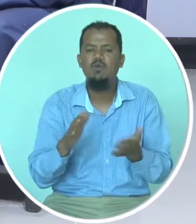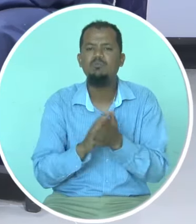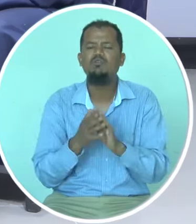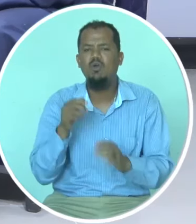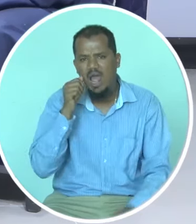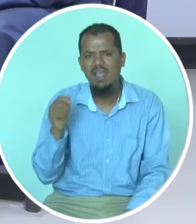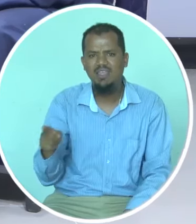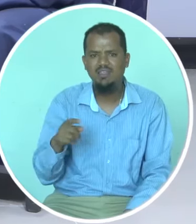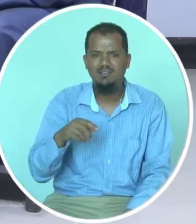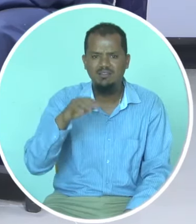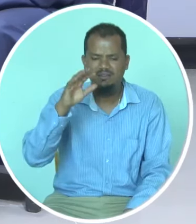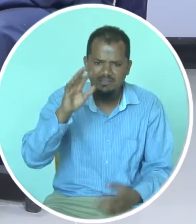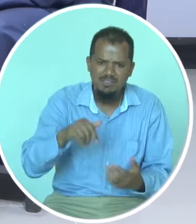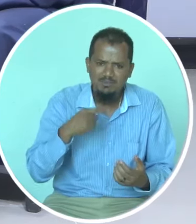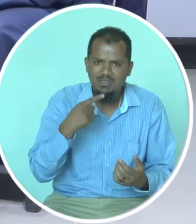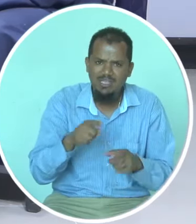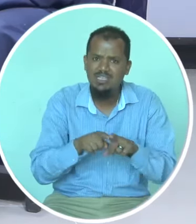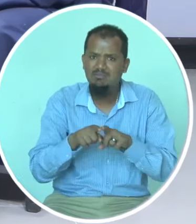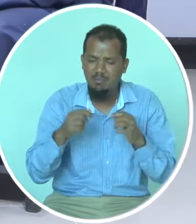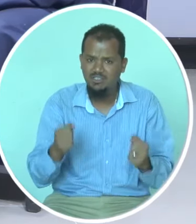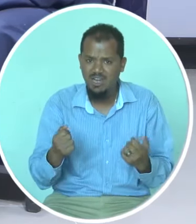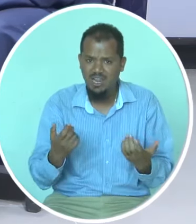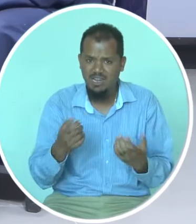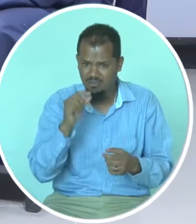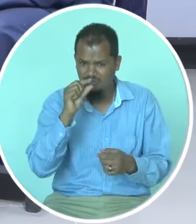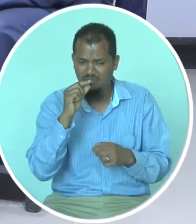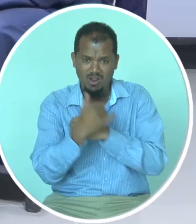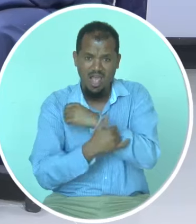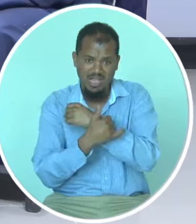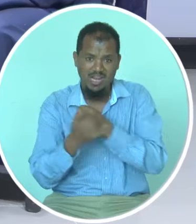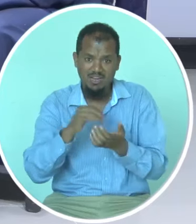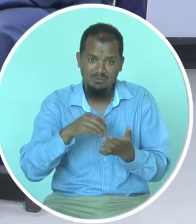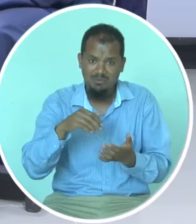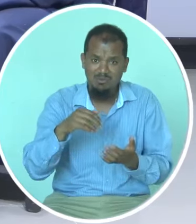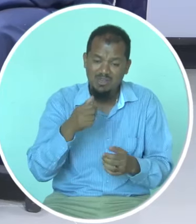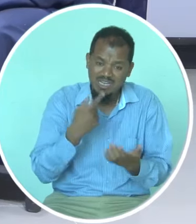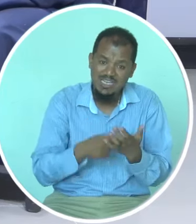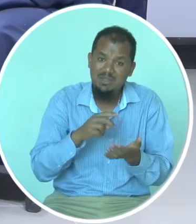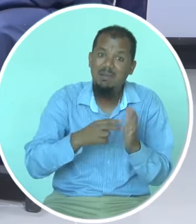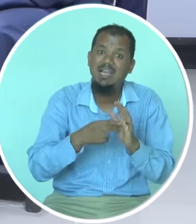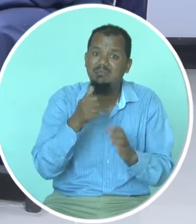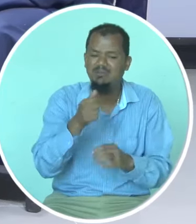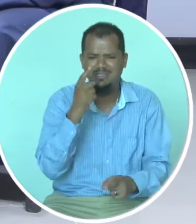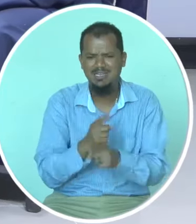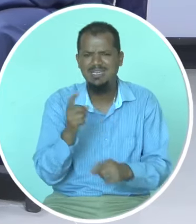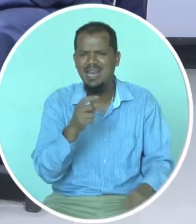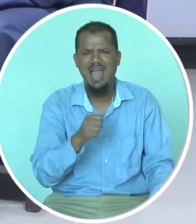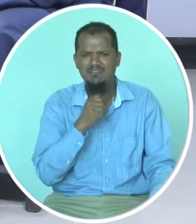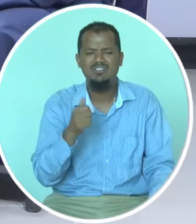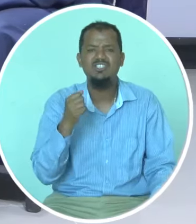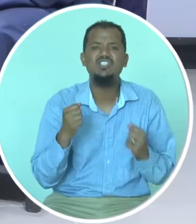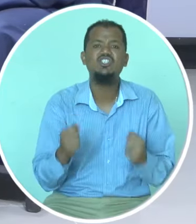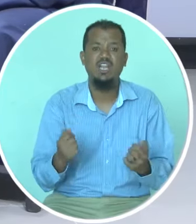አንተ እንደዚህ ብለህ ሊስማማ ይችላል የተወሰኑ ሀገራት ደግሞ እንዲህ ማለት በራሱ ልክ ላይሆን